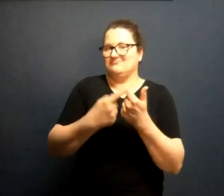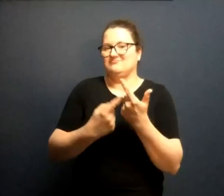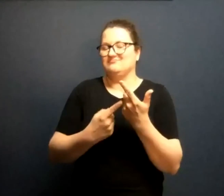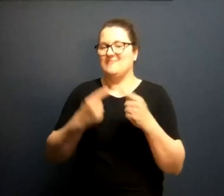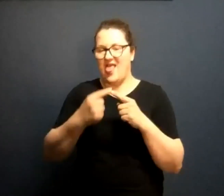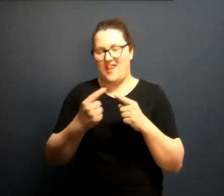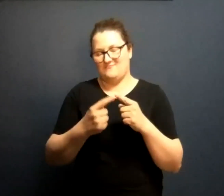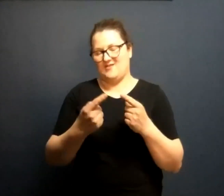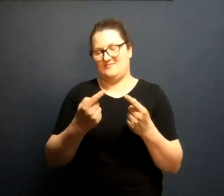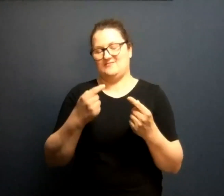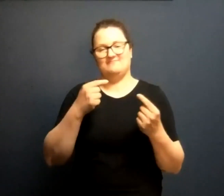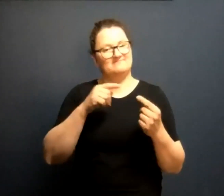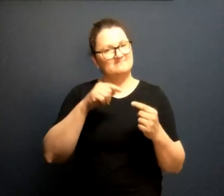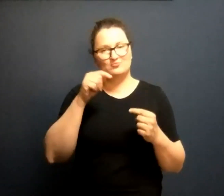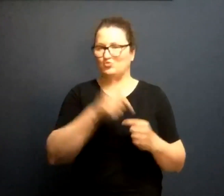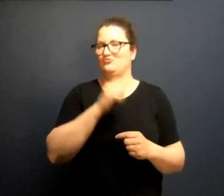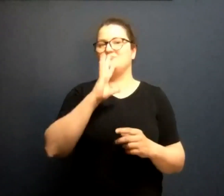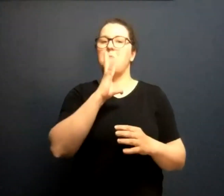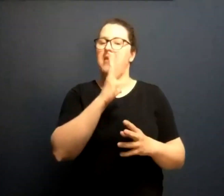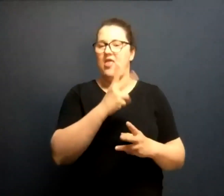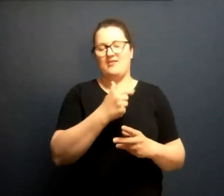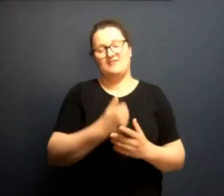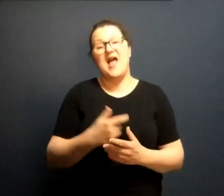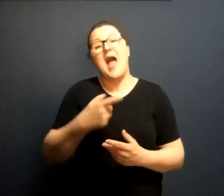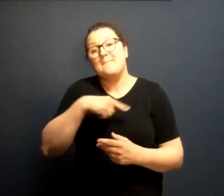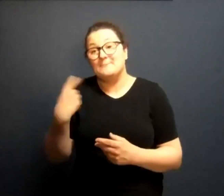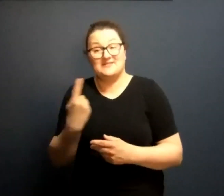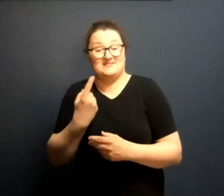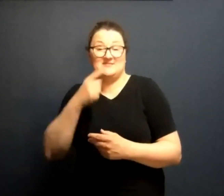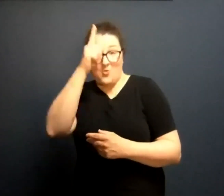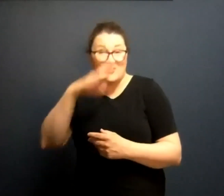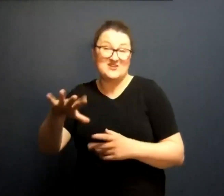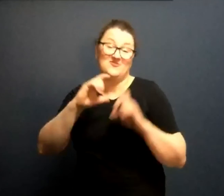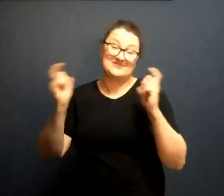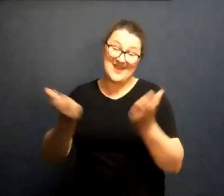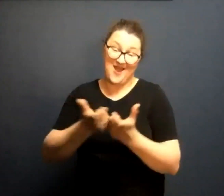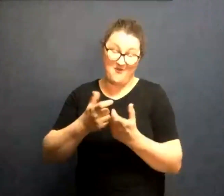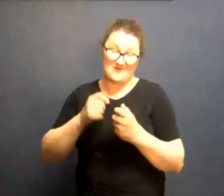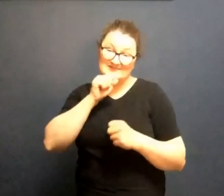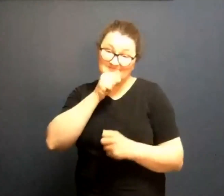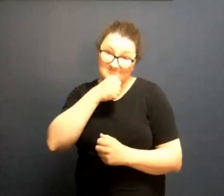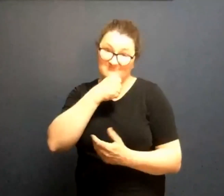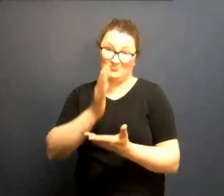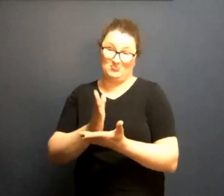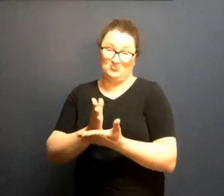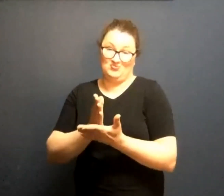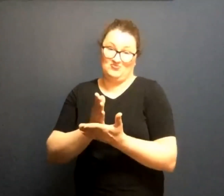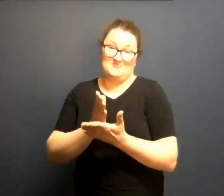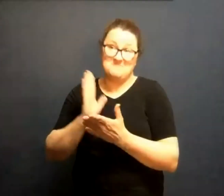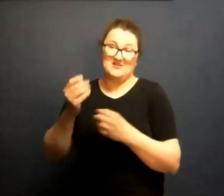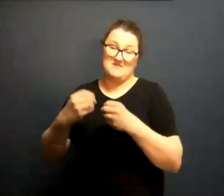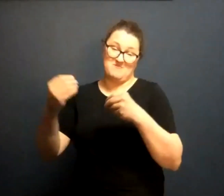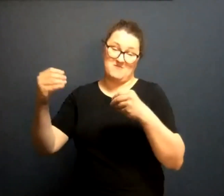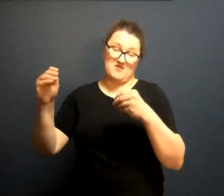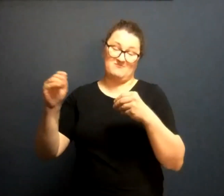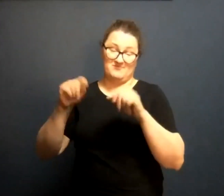społeczeństwo i że starość według tych demograficznych prognoz będzie nas otaczała. Będziemy coraz